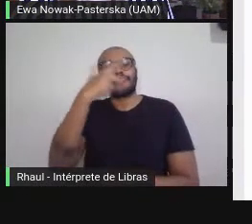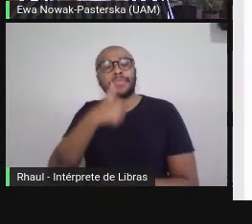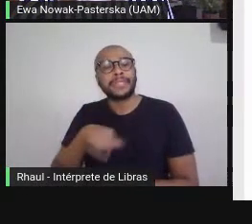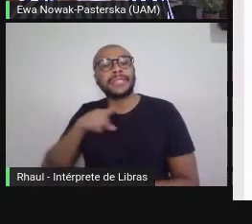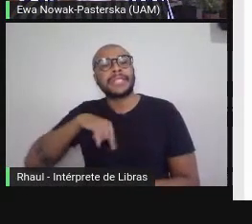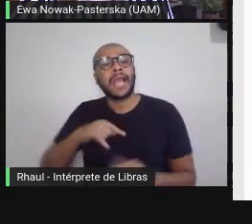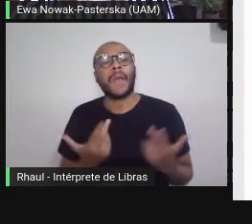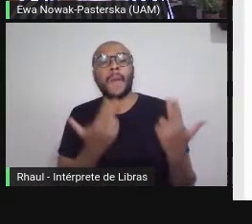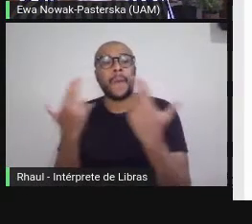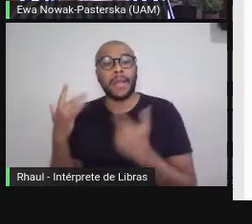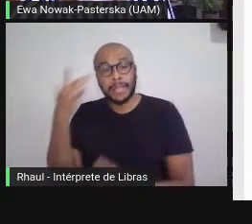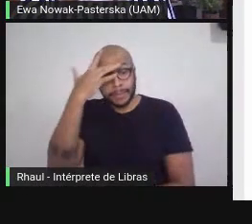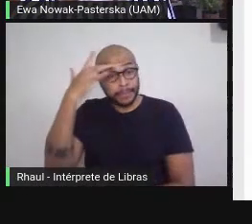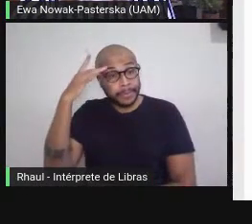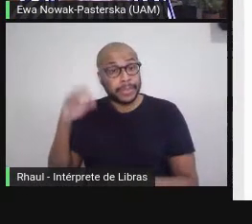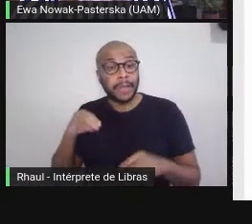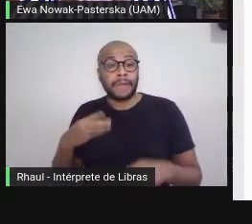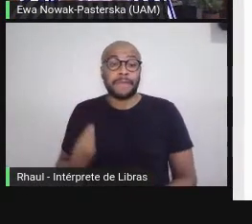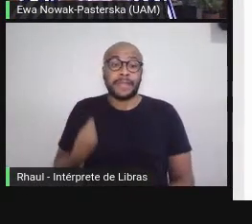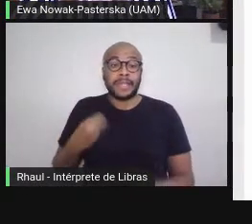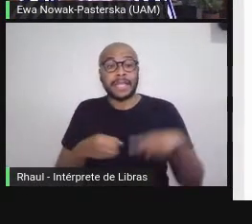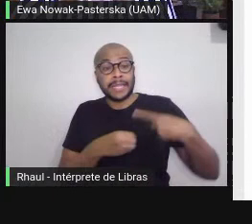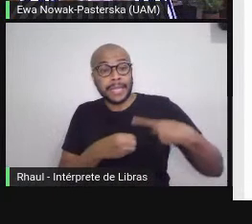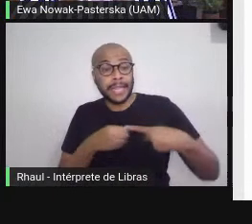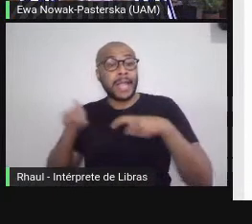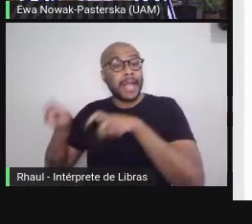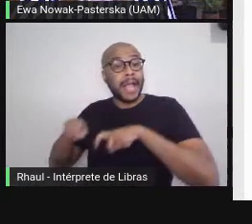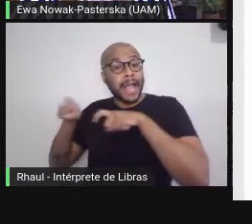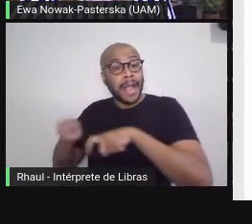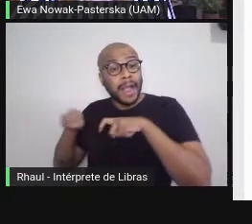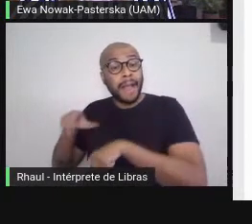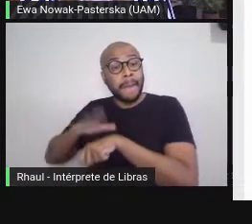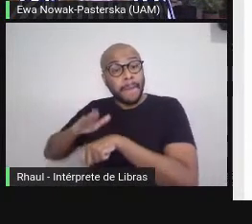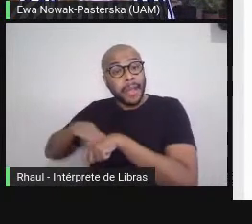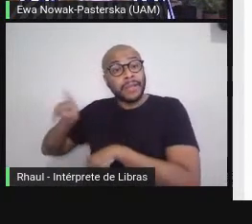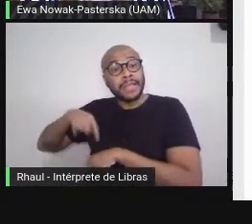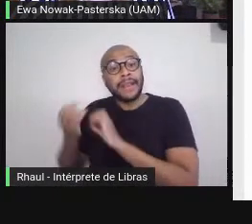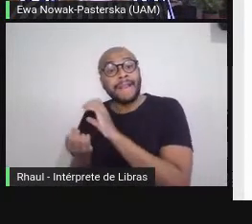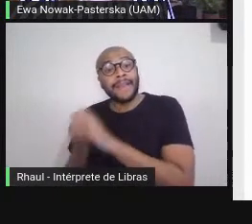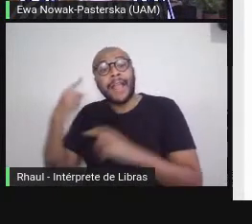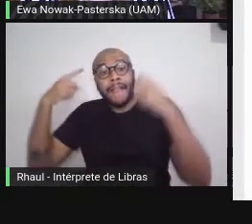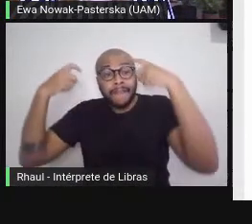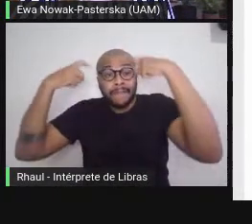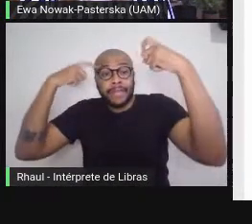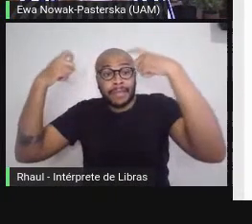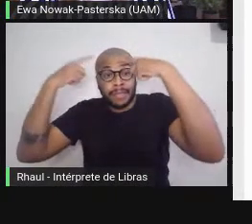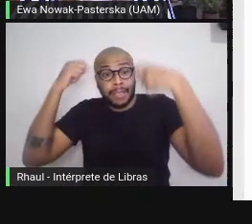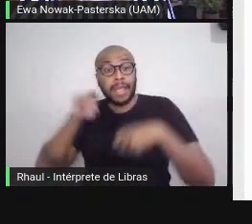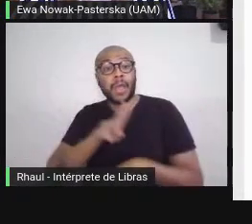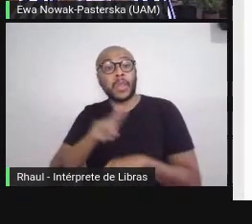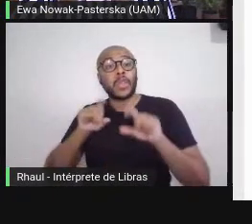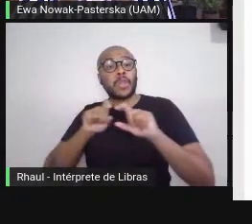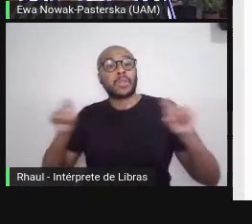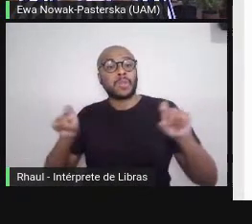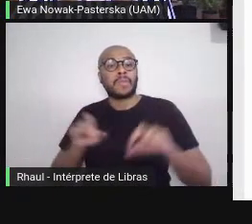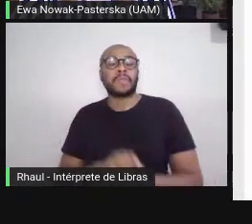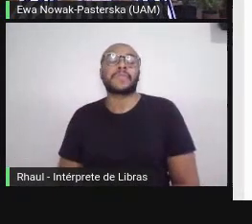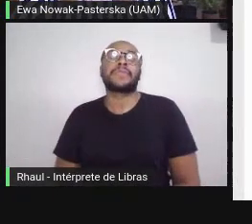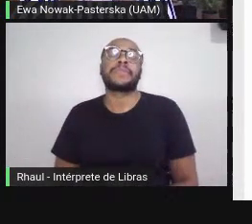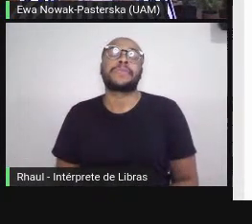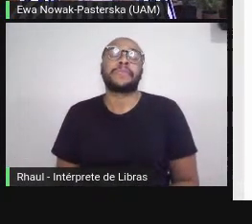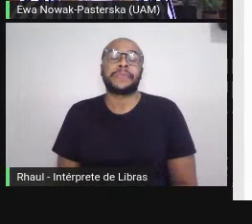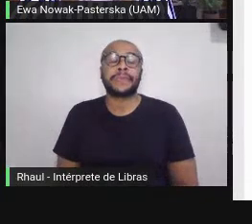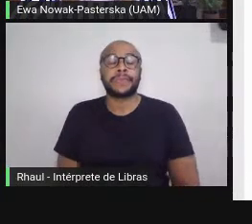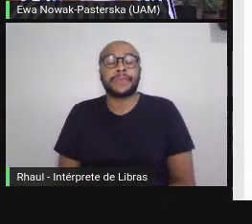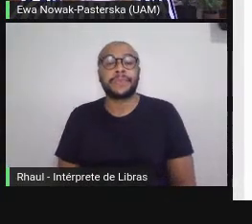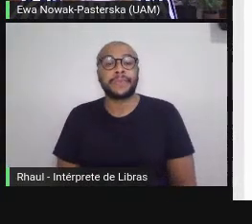igualmente as pessoas morando na cidade e os camponeses começaram a criar os seus sobrenomes, a ter sobrenomes. Tak